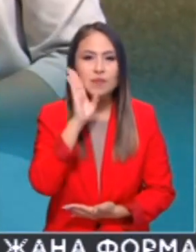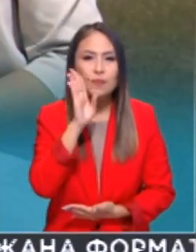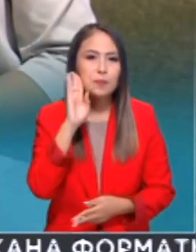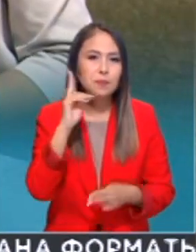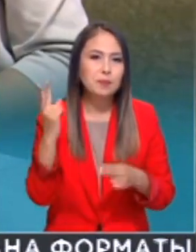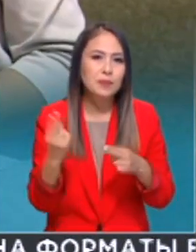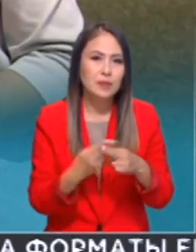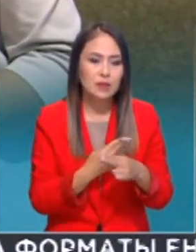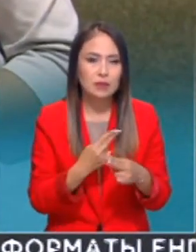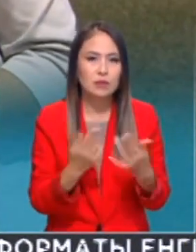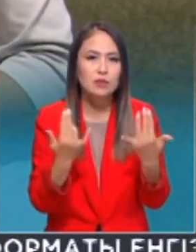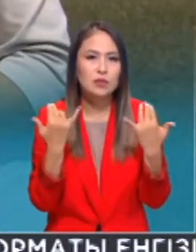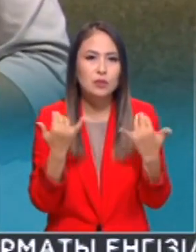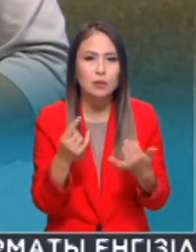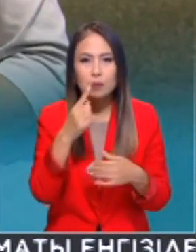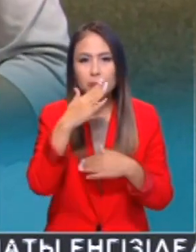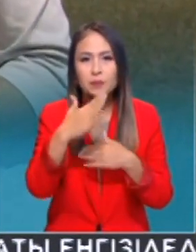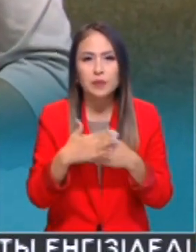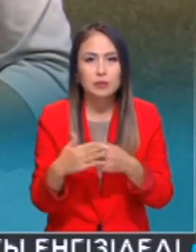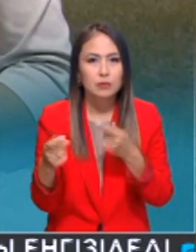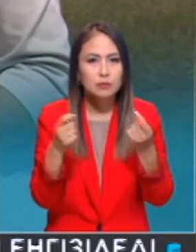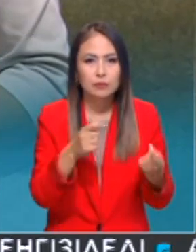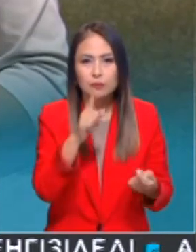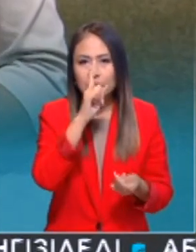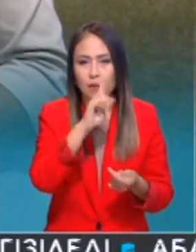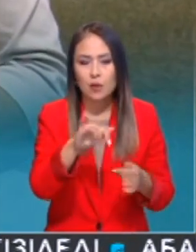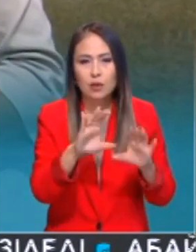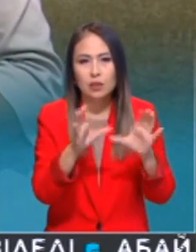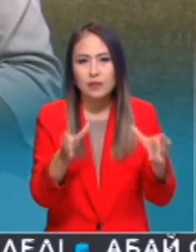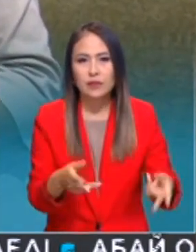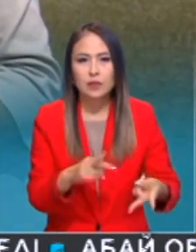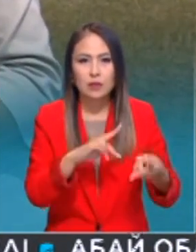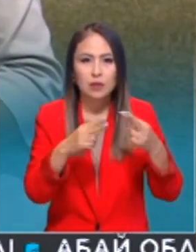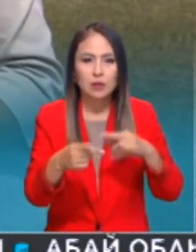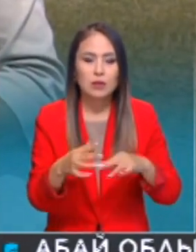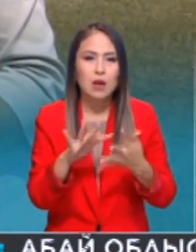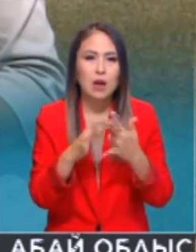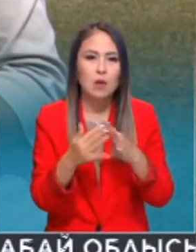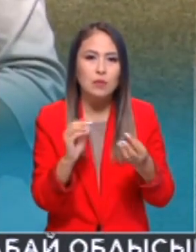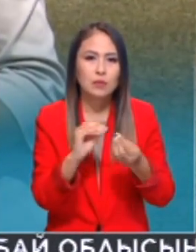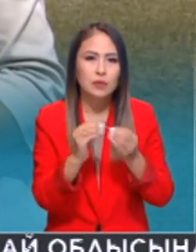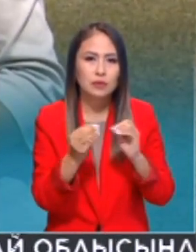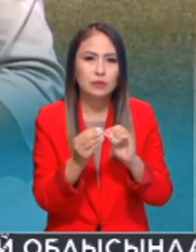қарегінге жақын күндері су келмейді. Жауаптылар құбырды жөндемек түгілі көрші ауылдан жеткізу